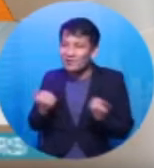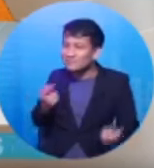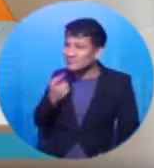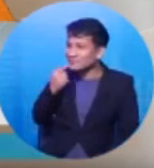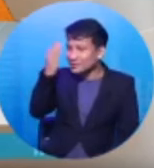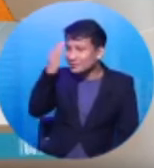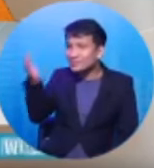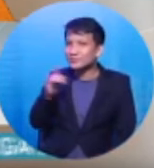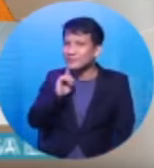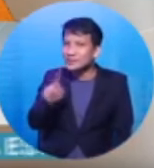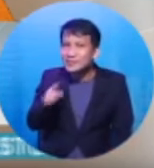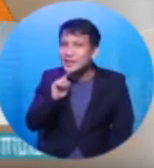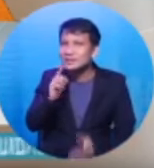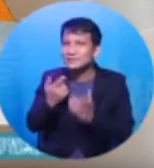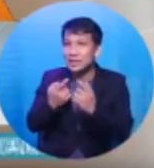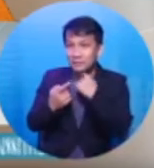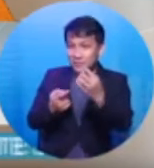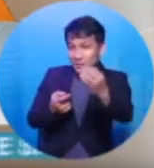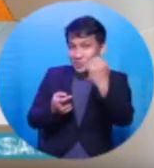Bakit? Hindi ka maniwala na.